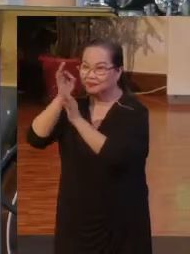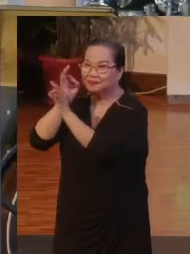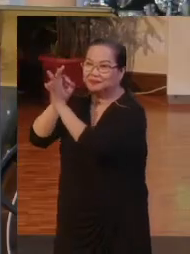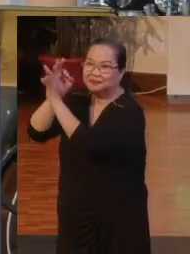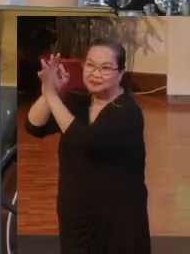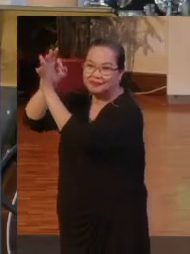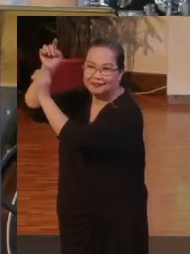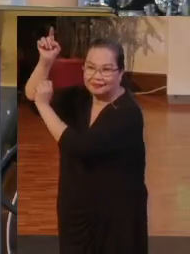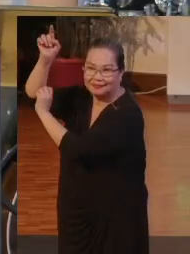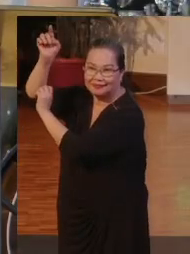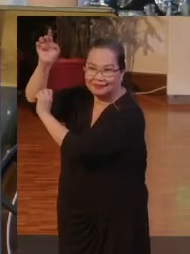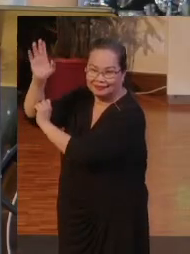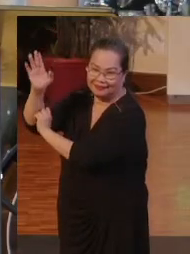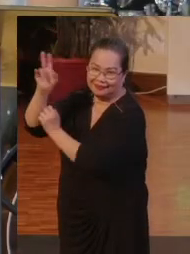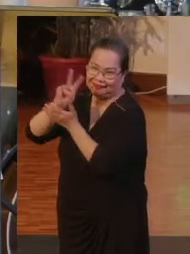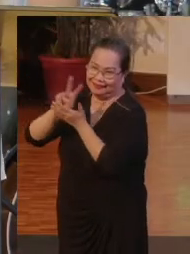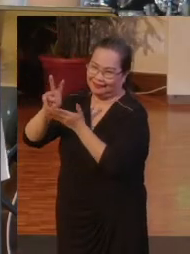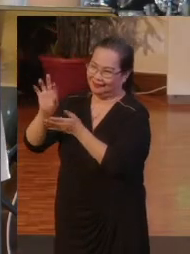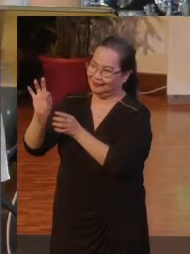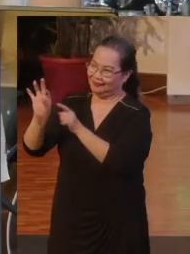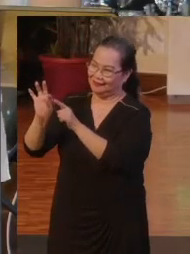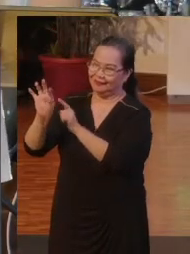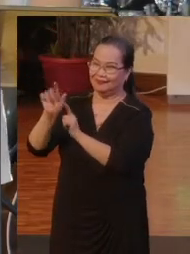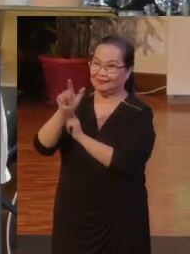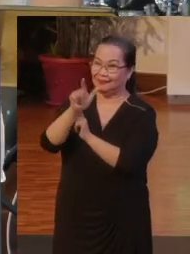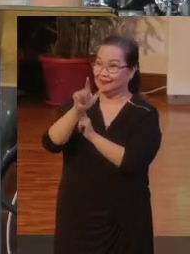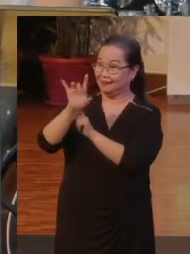Diyos. Verses 19 to